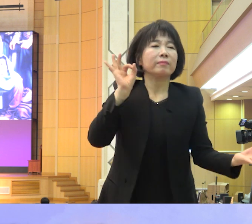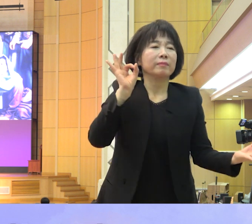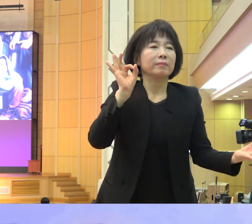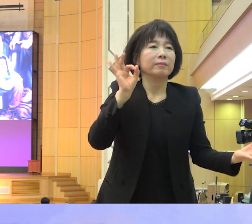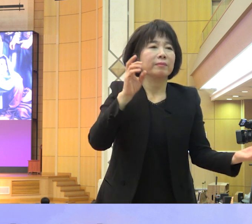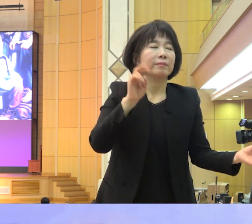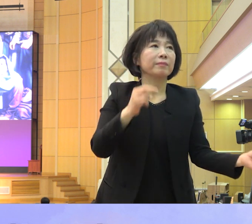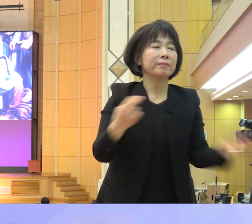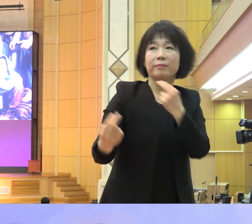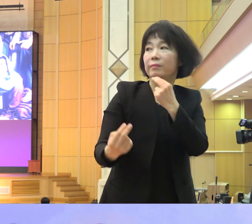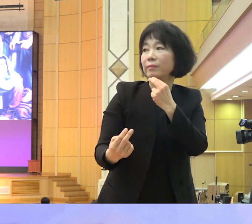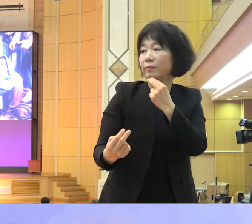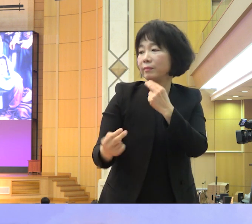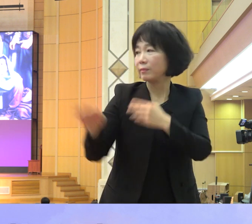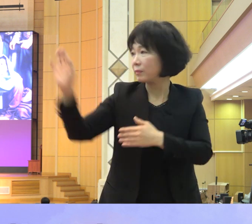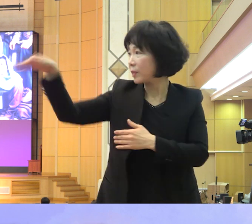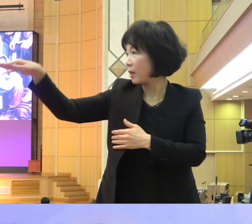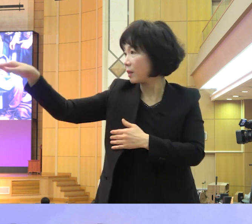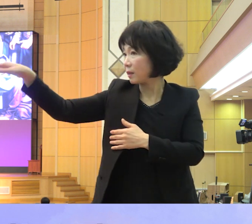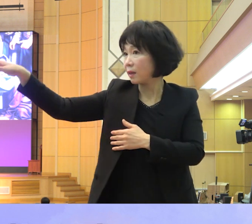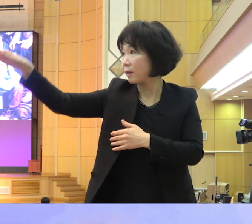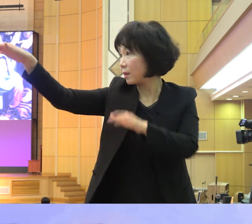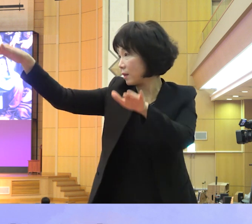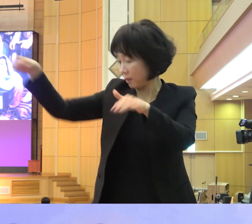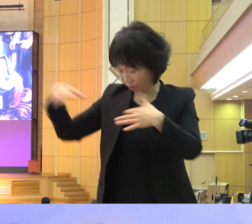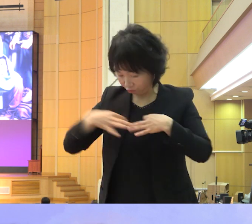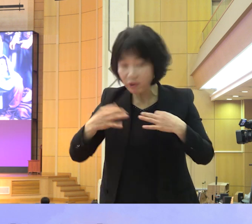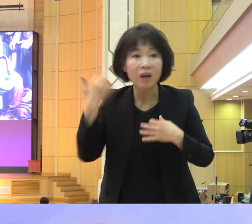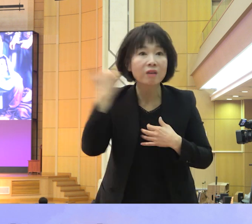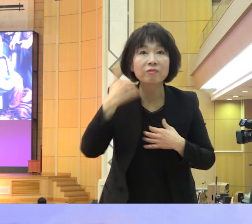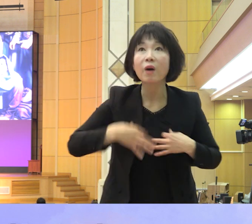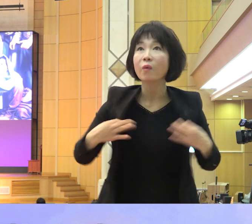한 말이 누가 내 옷에 손을 대었느냐.